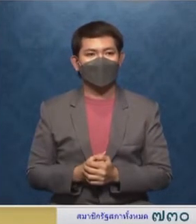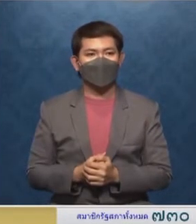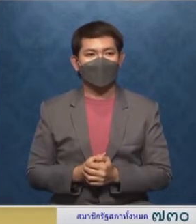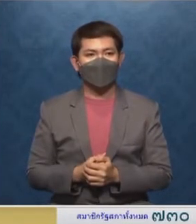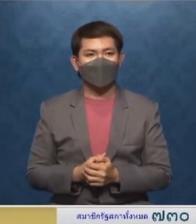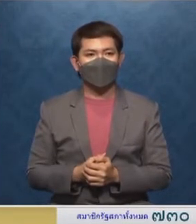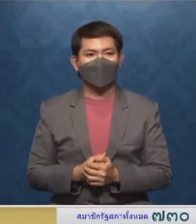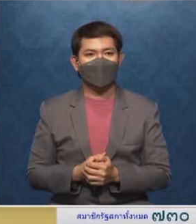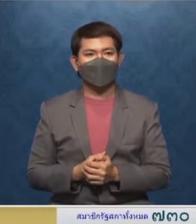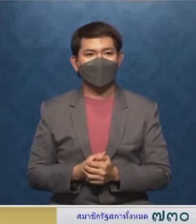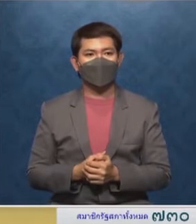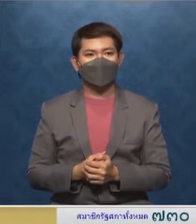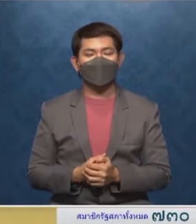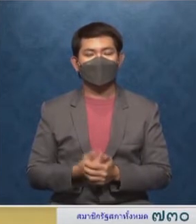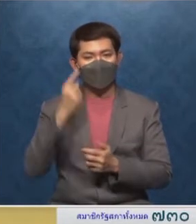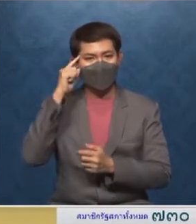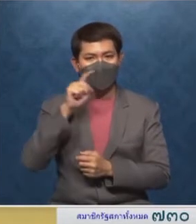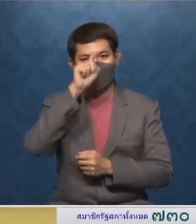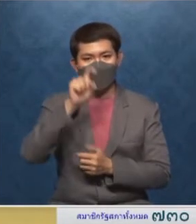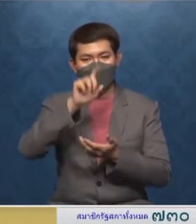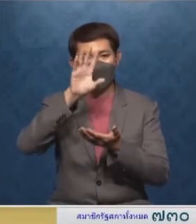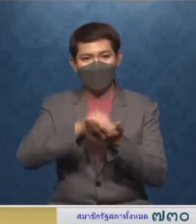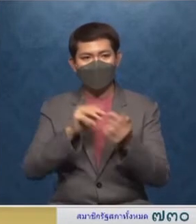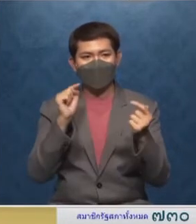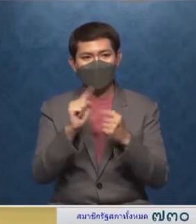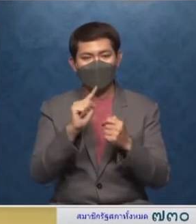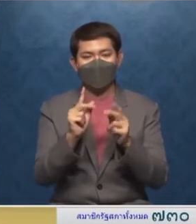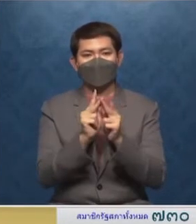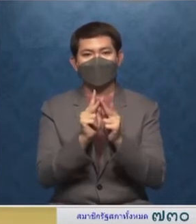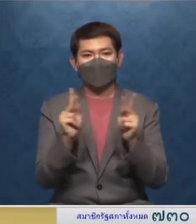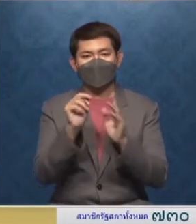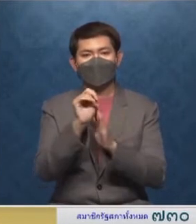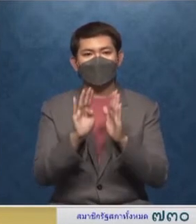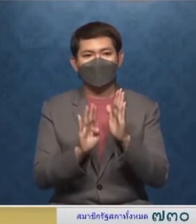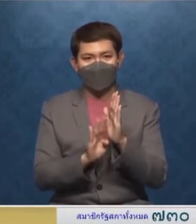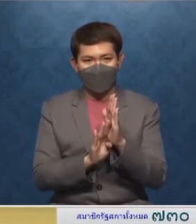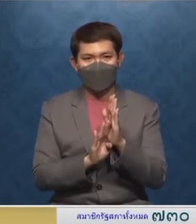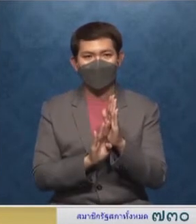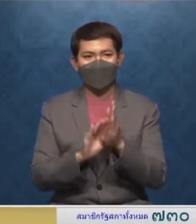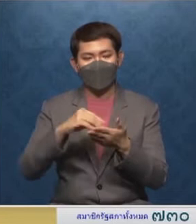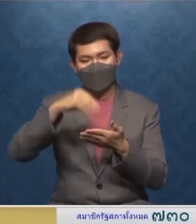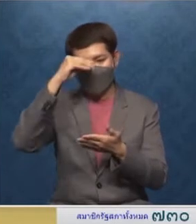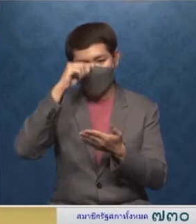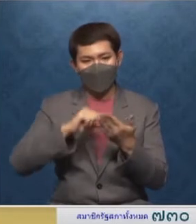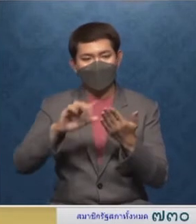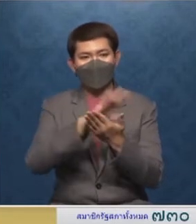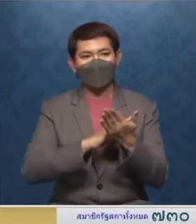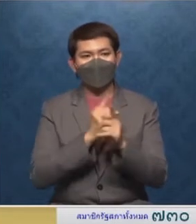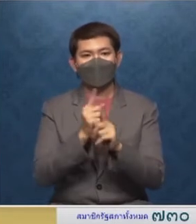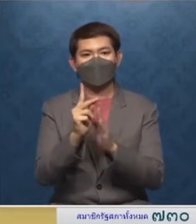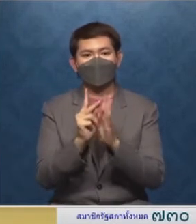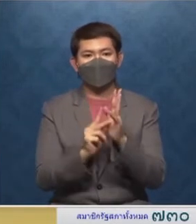ขออนุญาตตั้งข้อสังเกตเกี่ยวกับเรื่องของการตั้งคณะกรรมการนโยบายการศึกษาแห่งชาติตามมาตร